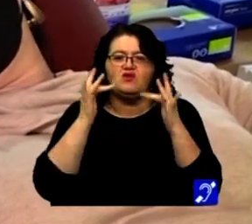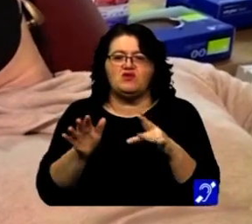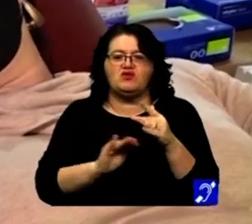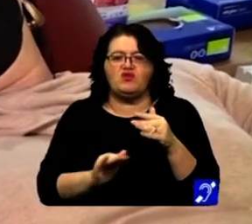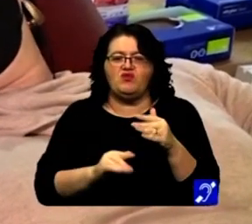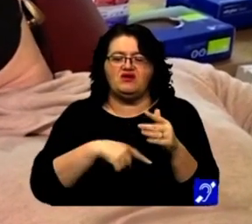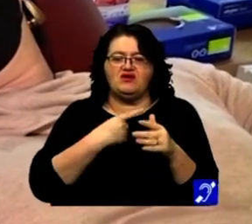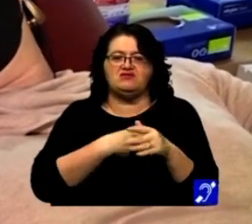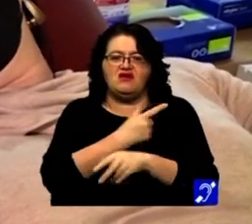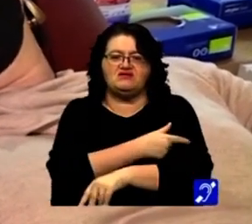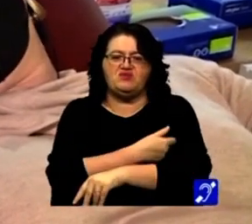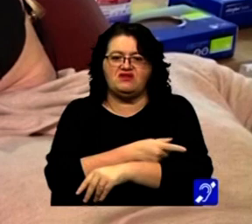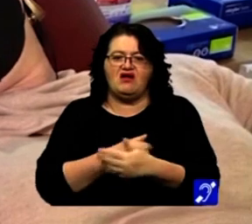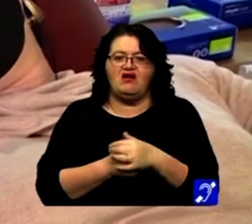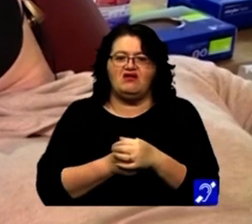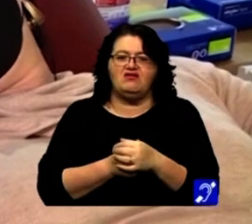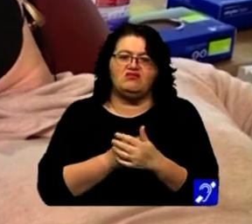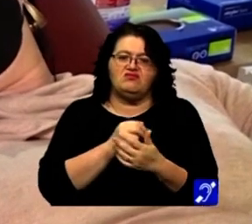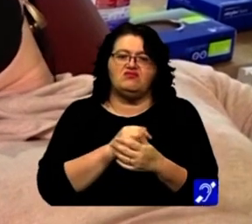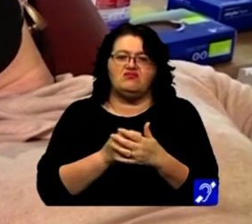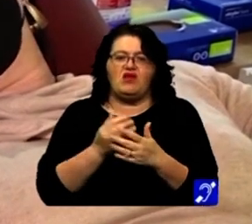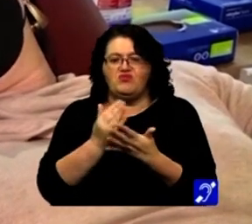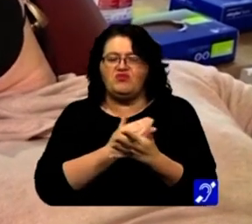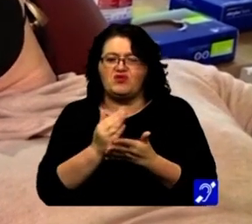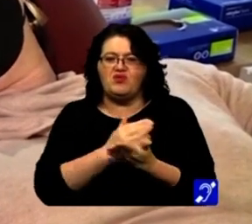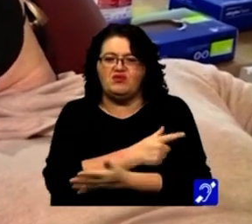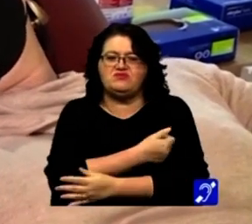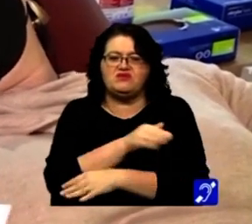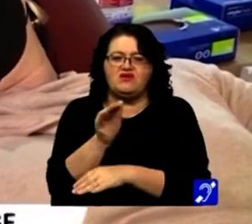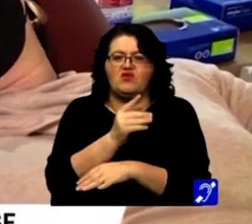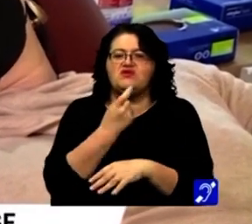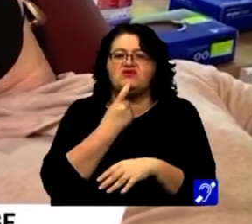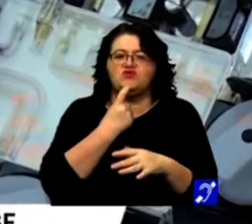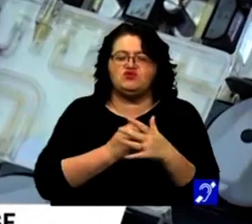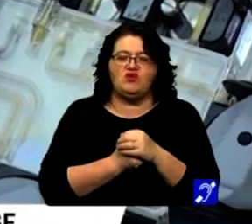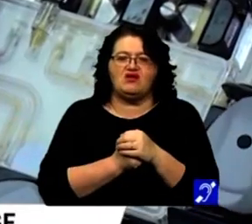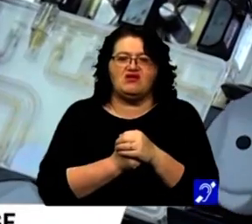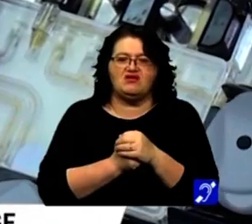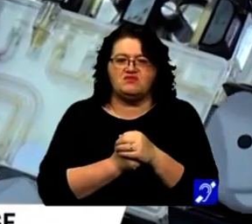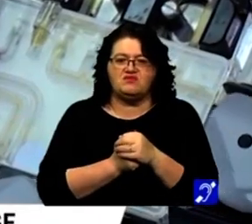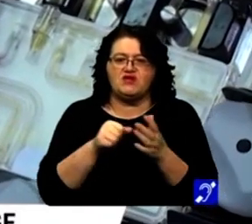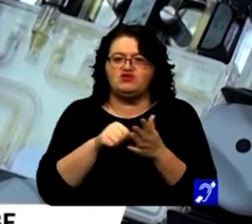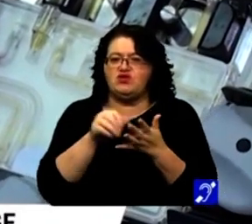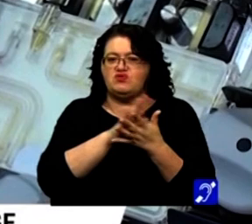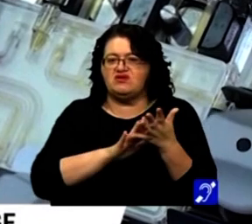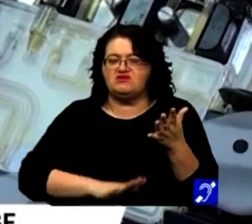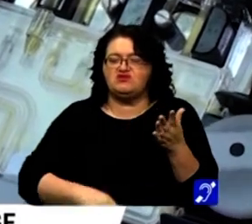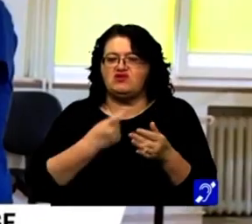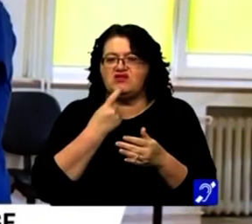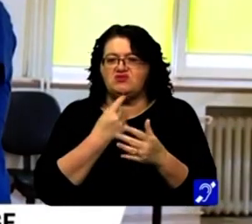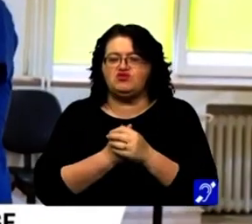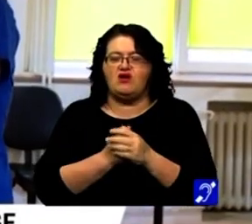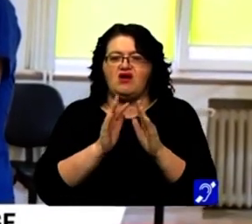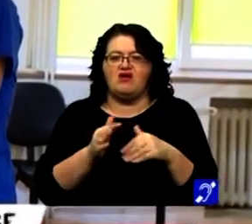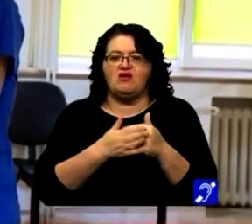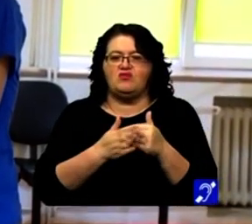un copil care este internat în stare destul de delicată la Spitalul de Copii lui Surcanu. Centrul de transfuzii sanguine din Timișoara